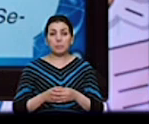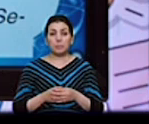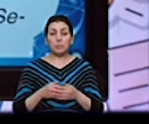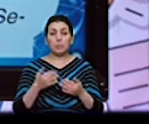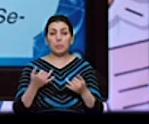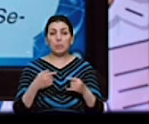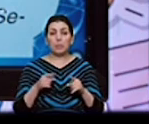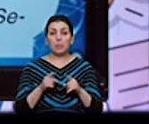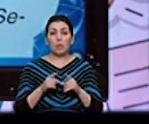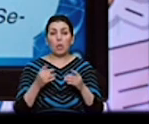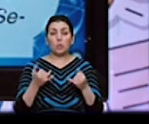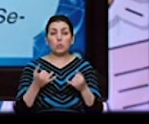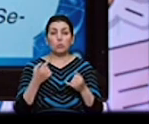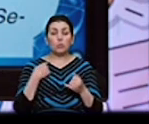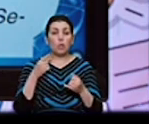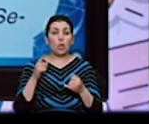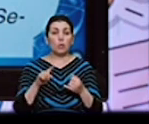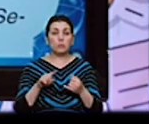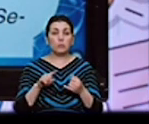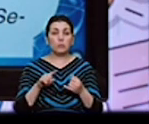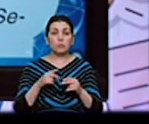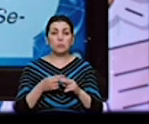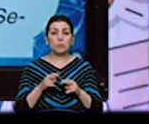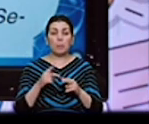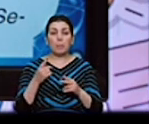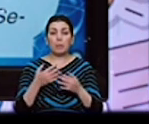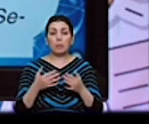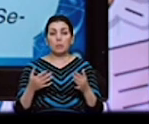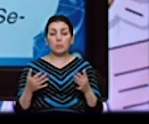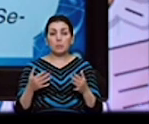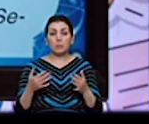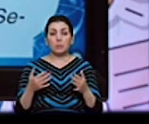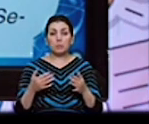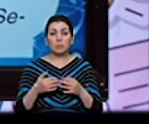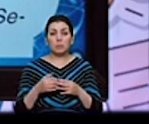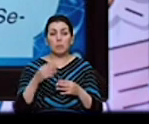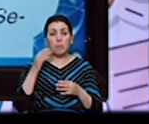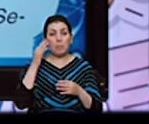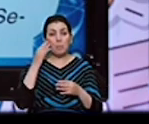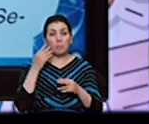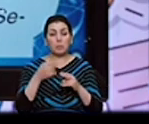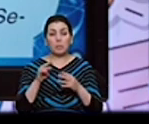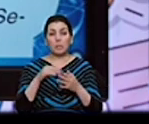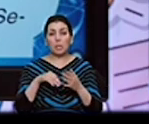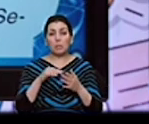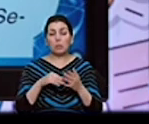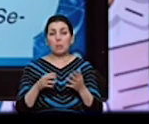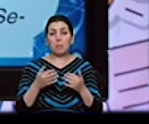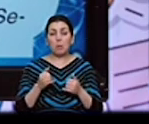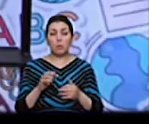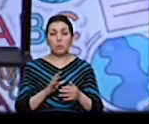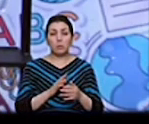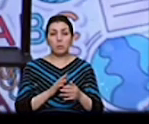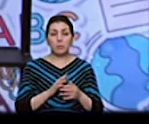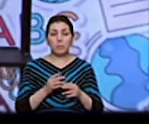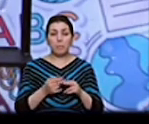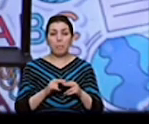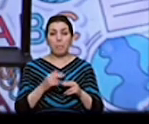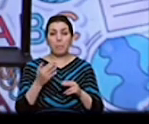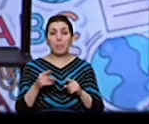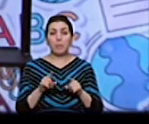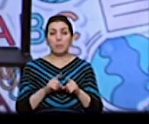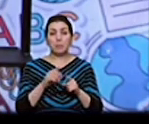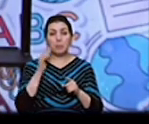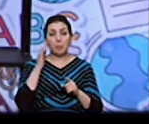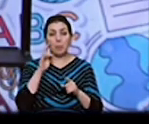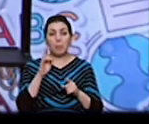Mana hozir biz sizlar bilan son haqidagi bir qancha bilimlarni takrorlab oldik. Ana endi